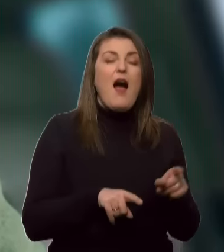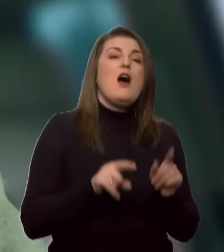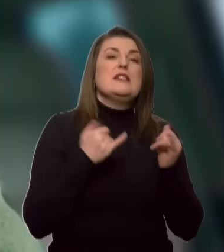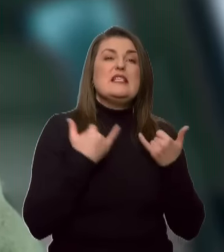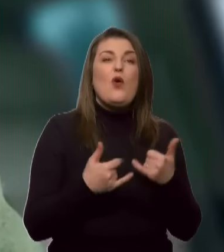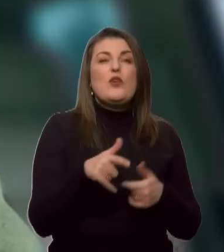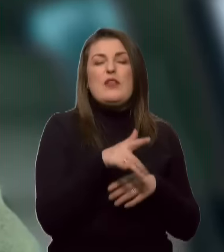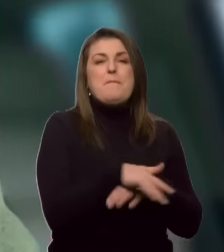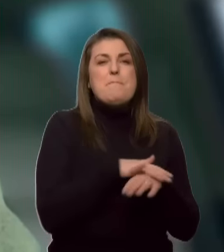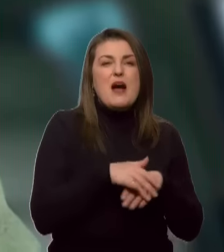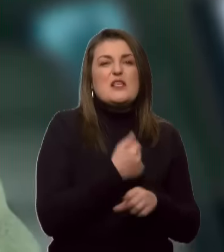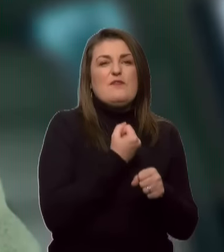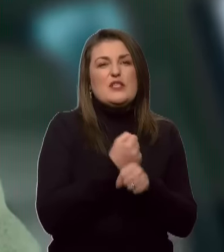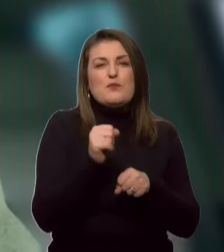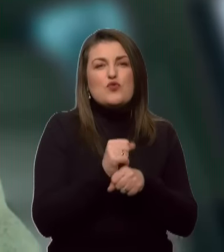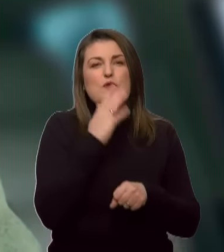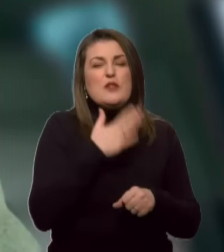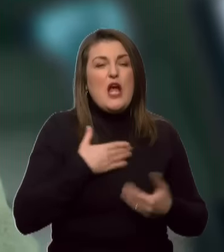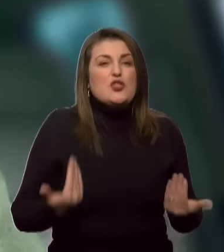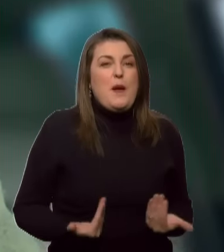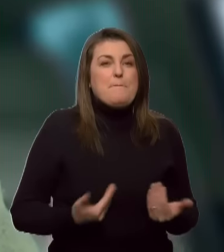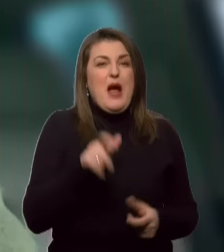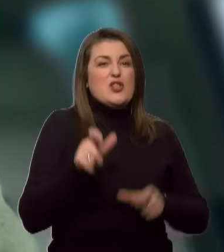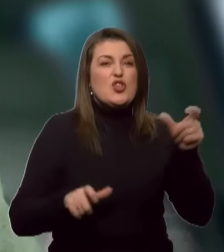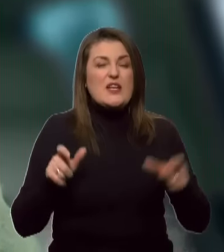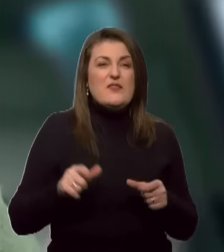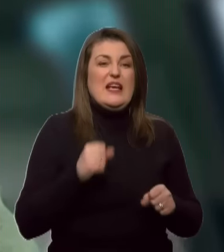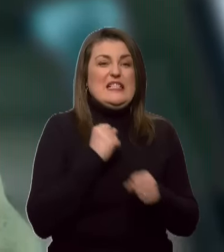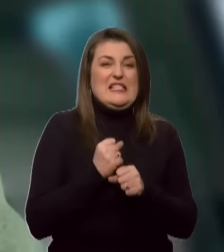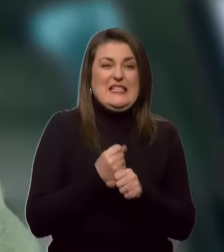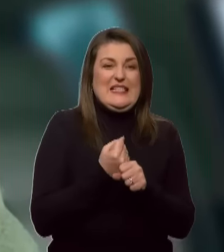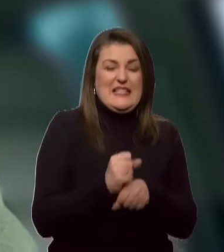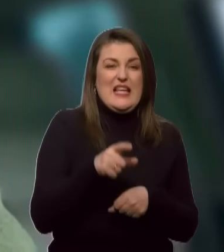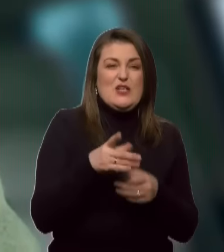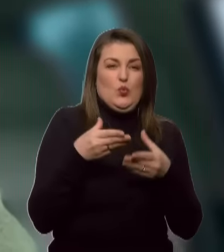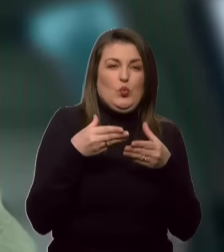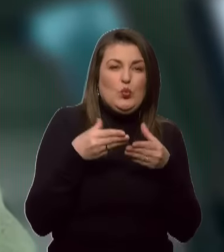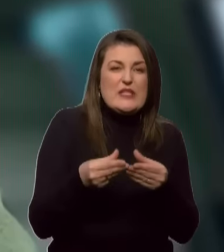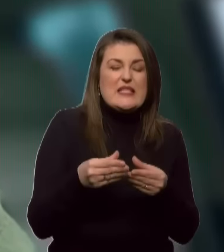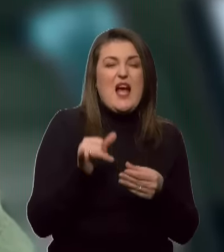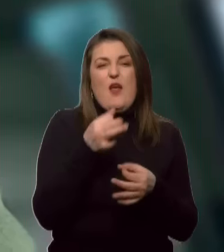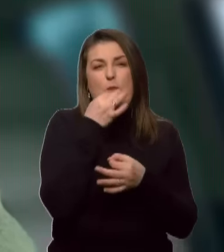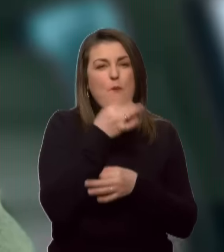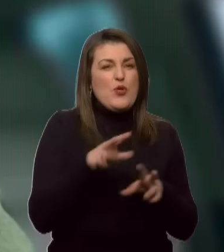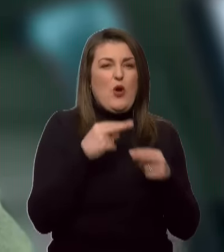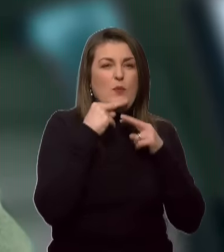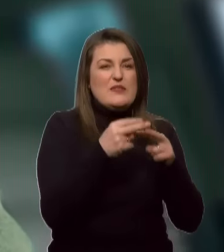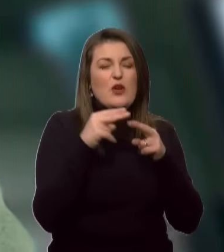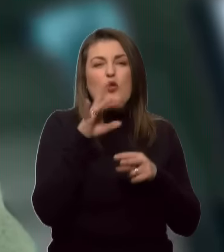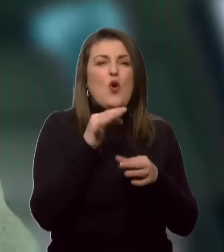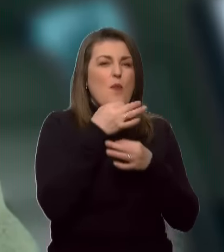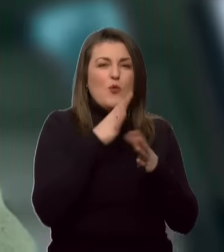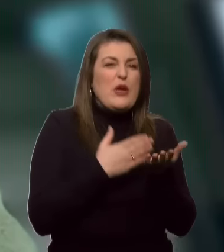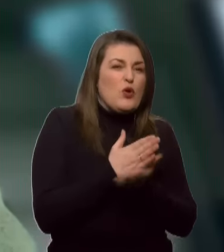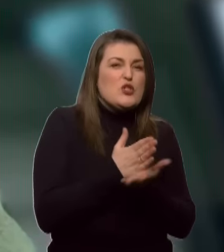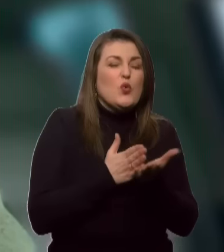вони масово змушують наших мешканців, чинячи їм утискання в будь-якому зверненні до будь-якої